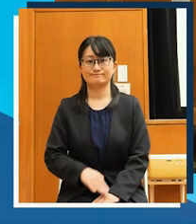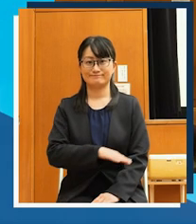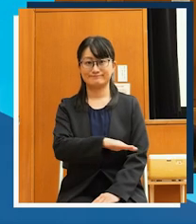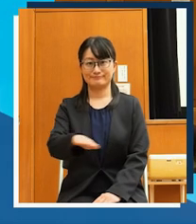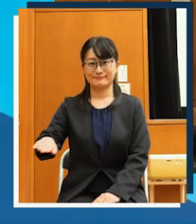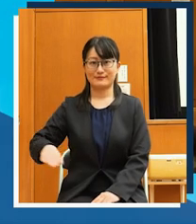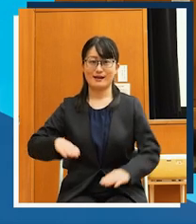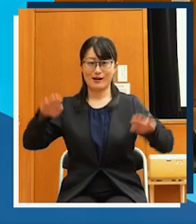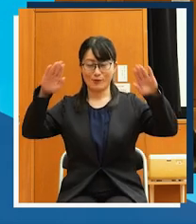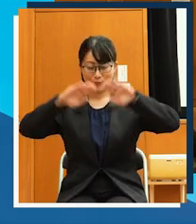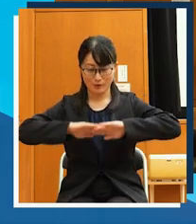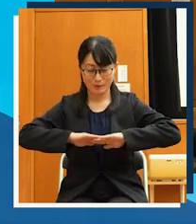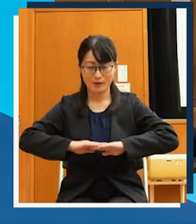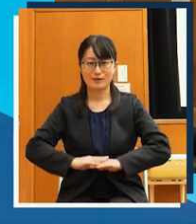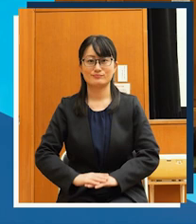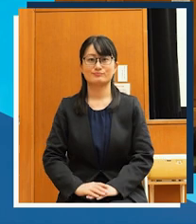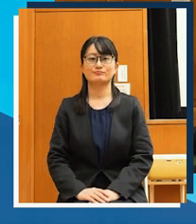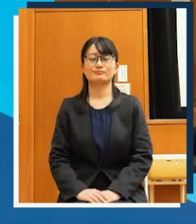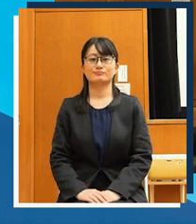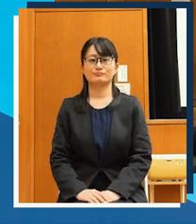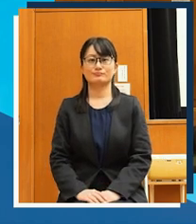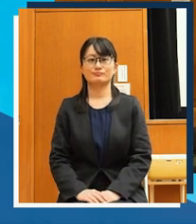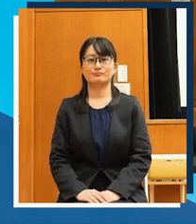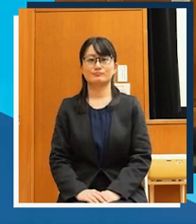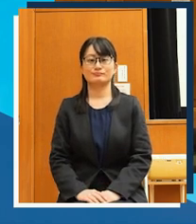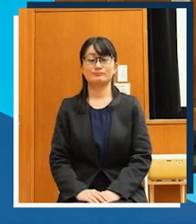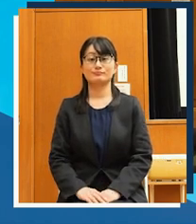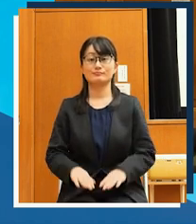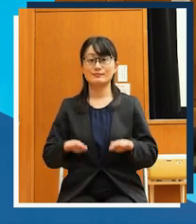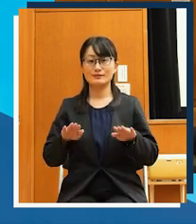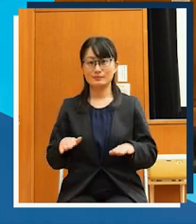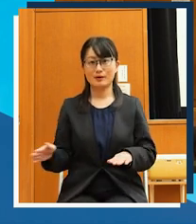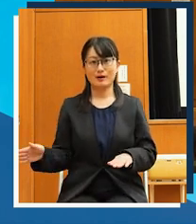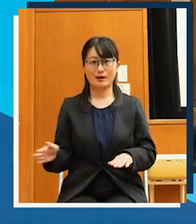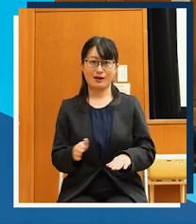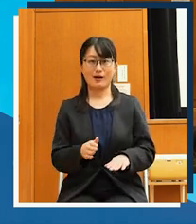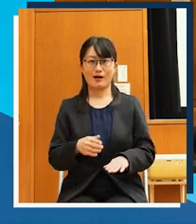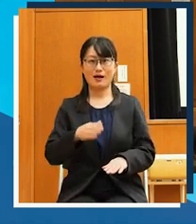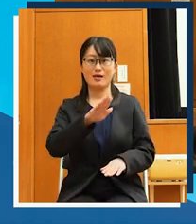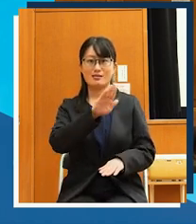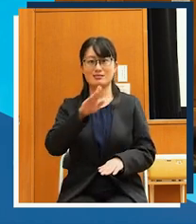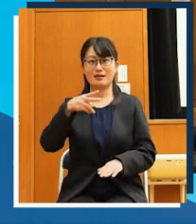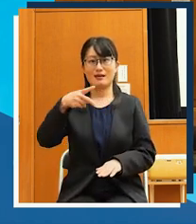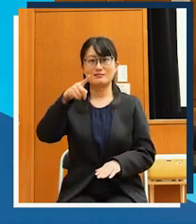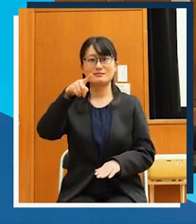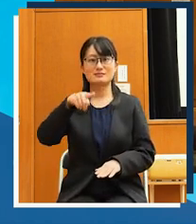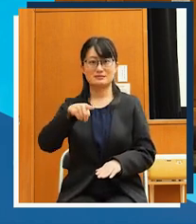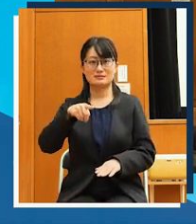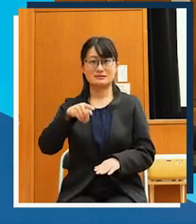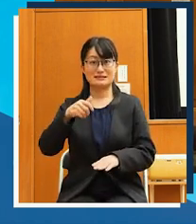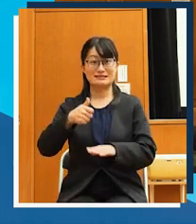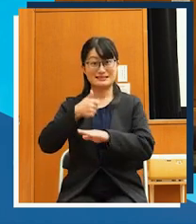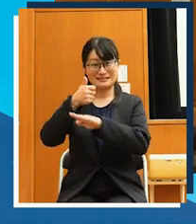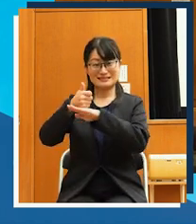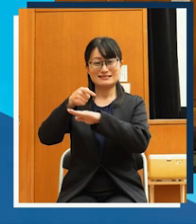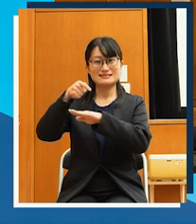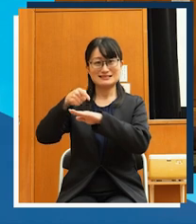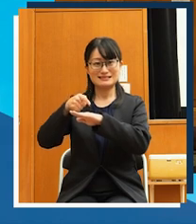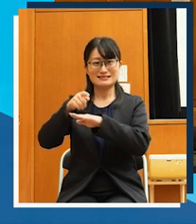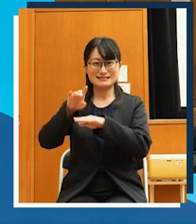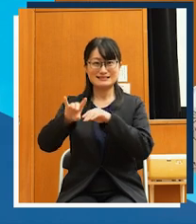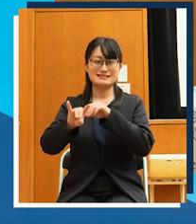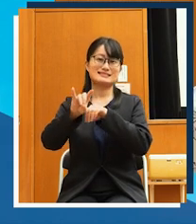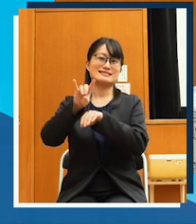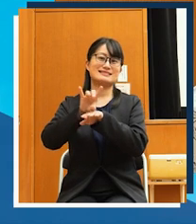皆さんこんばんはただいまより連日東キャラバン委立国大学を開催